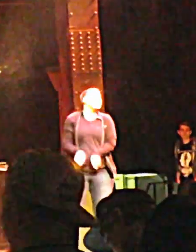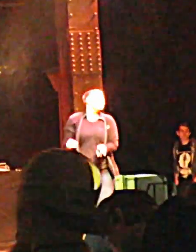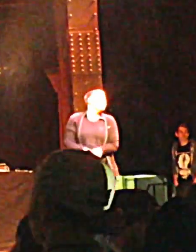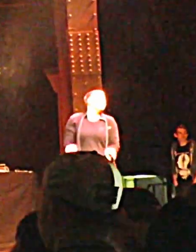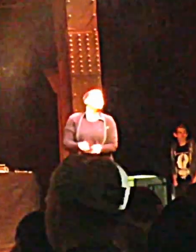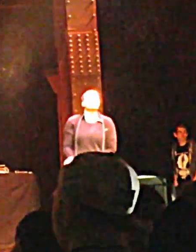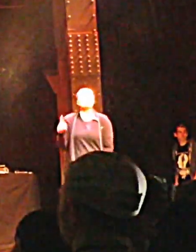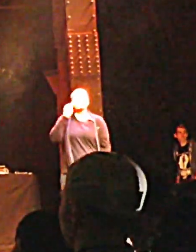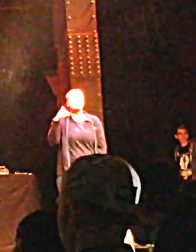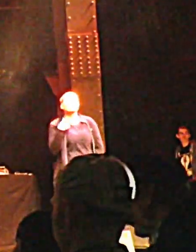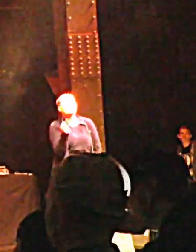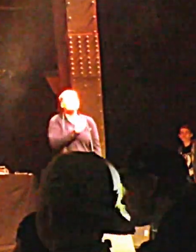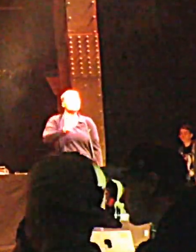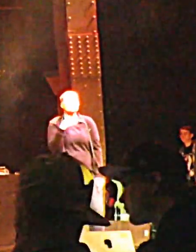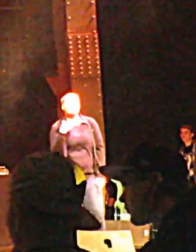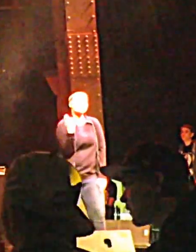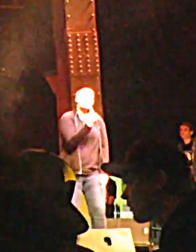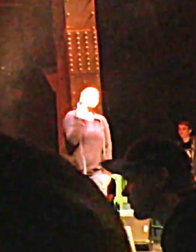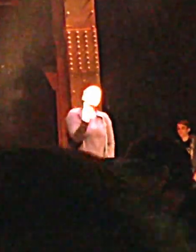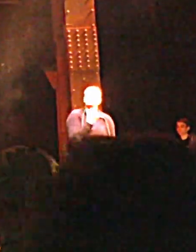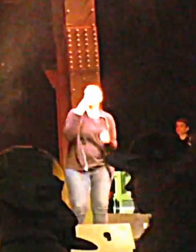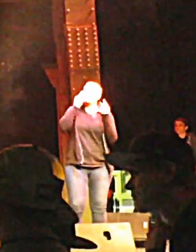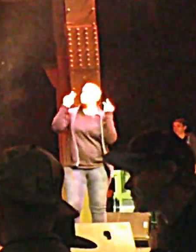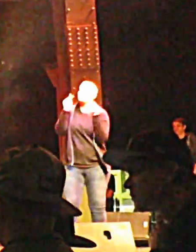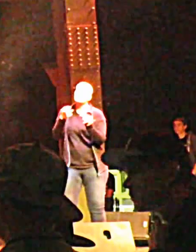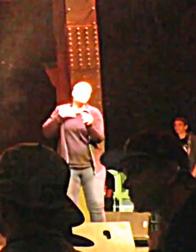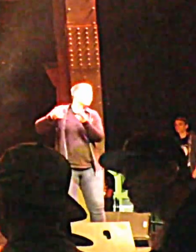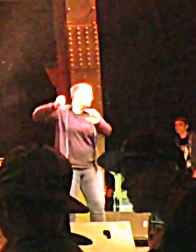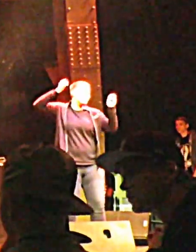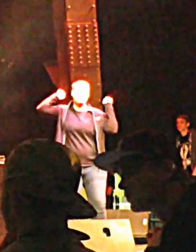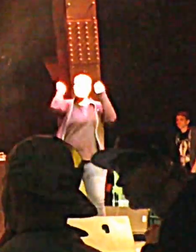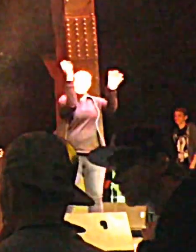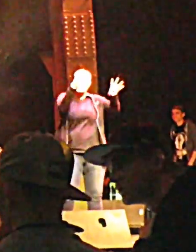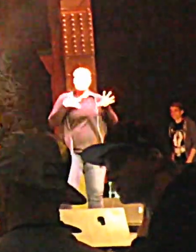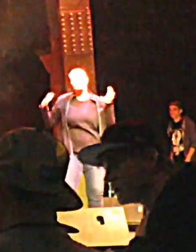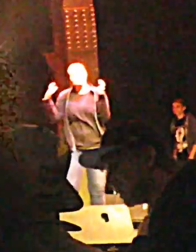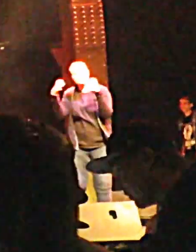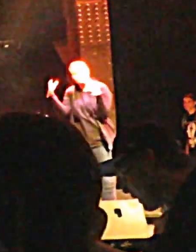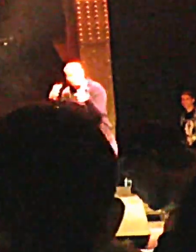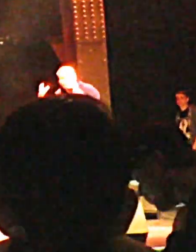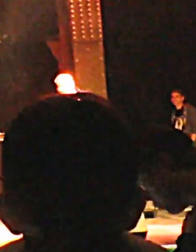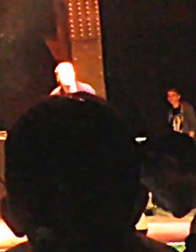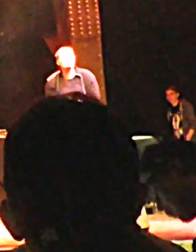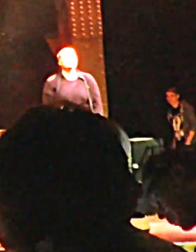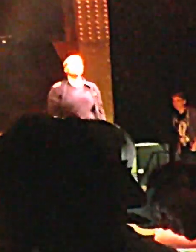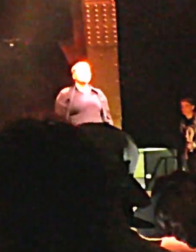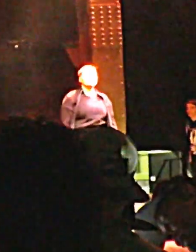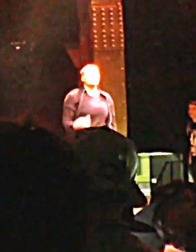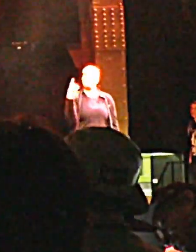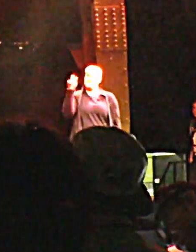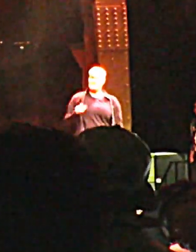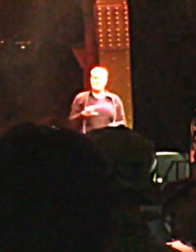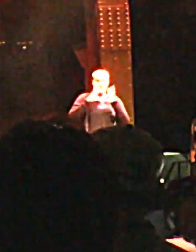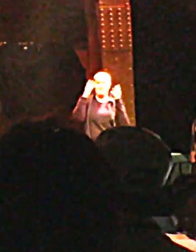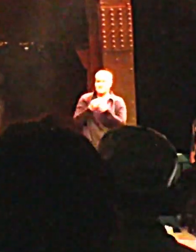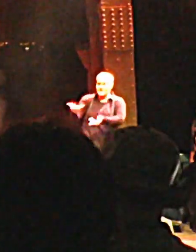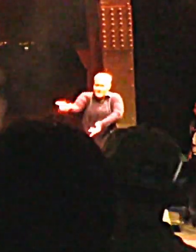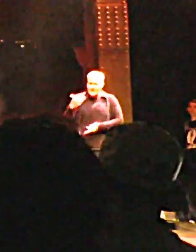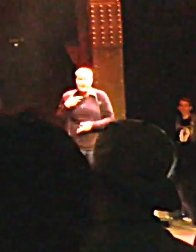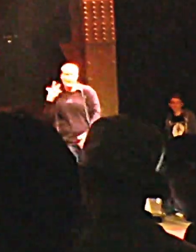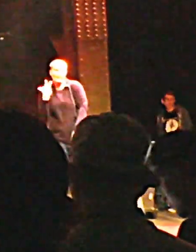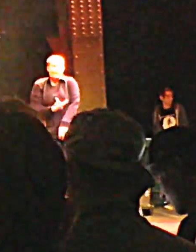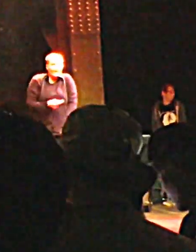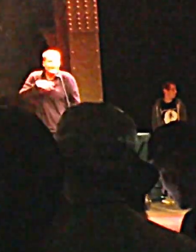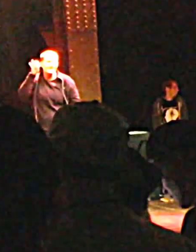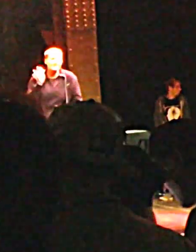haben wir schon alleine gepackt. Zwei Drittel des Ganzen haben wir in kleine Tütchen gepackt. Denn einer von denen hat uns ein Ganzes mitgebracht. Völlig autogen, cool,